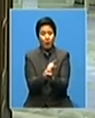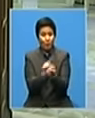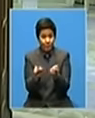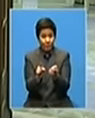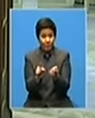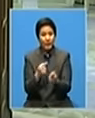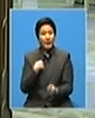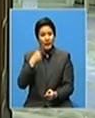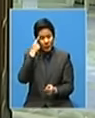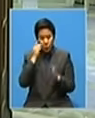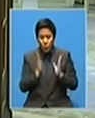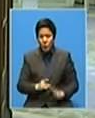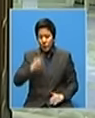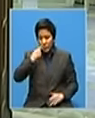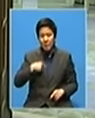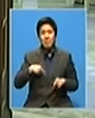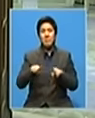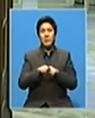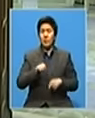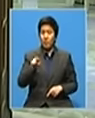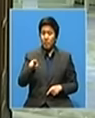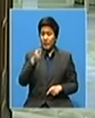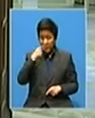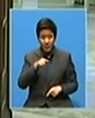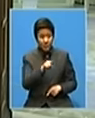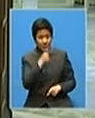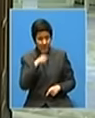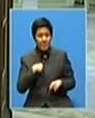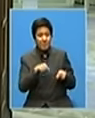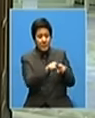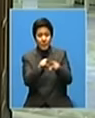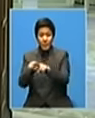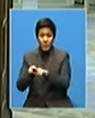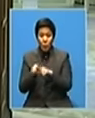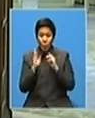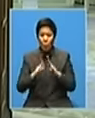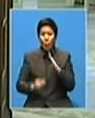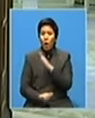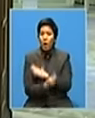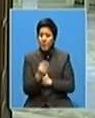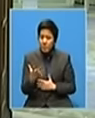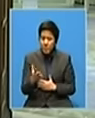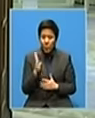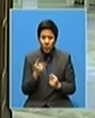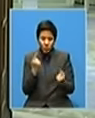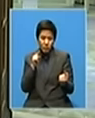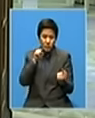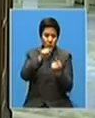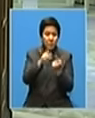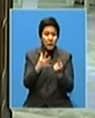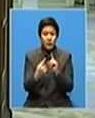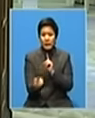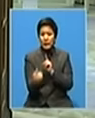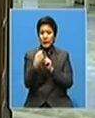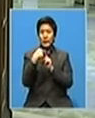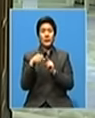ะครับก็เป็นคนไทยด้วยกันทั้งสิ้นนะครับก็ต้องช่วยดูแลกันนะผู้ยากไร้ผู้ด้อยโอกาสผู้เข้าไม่ถึงทรั